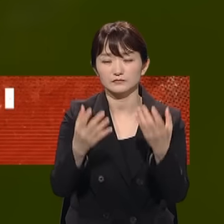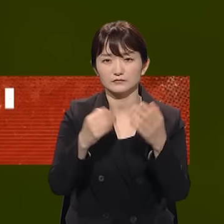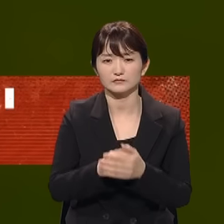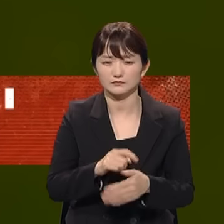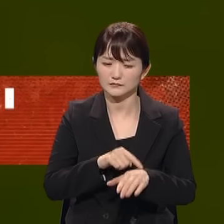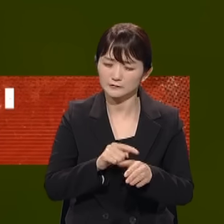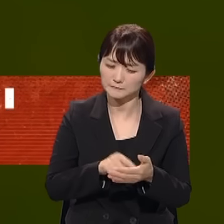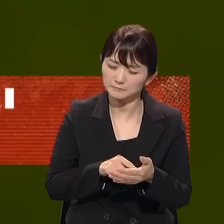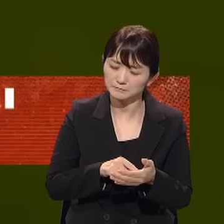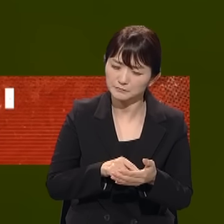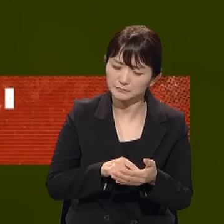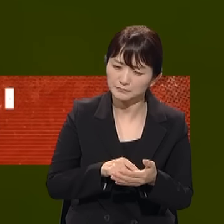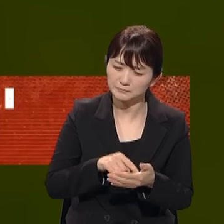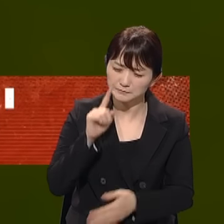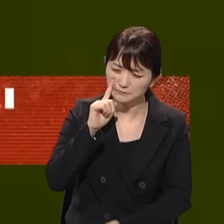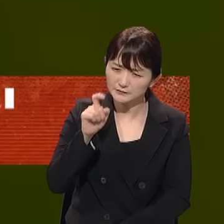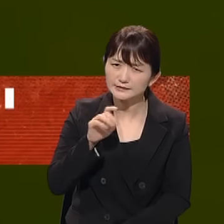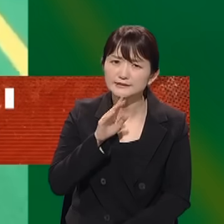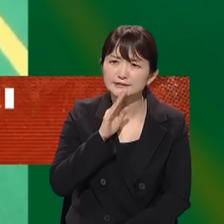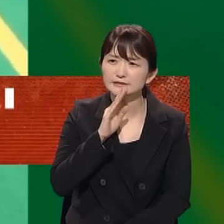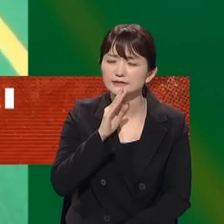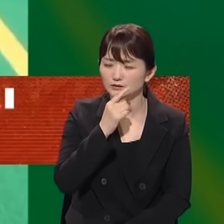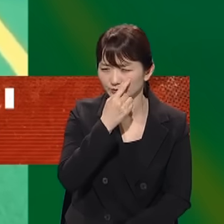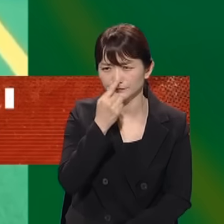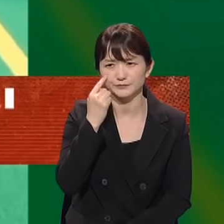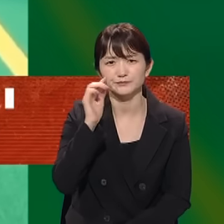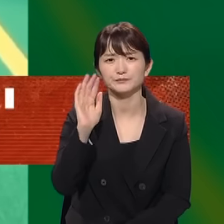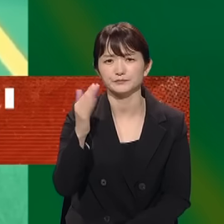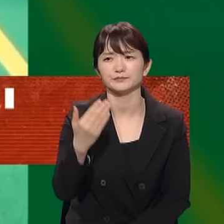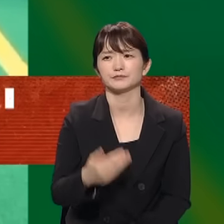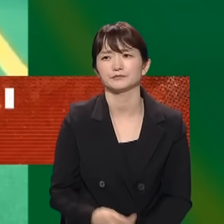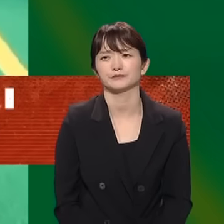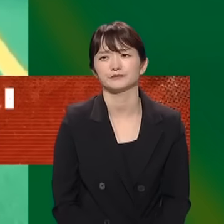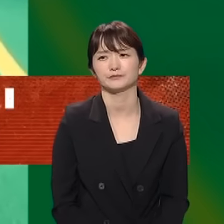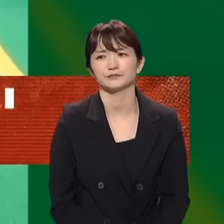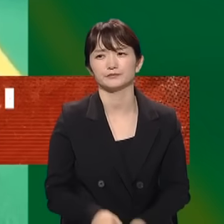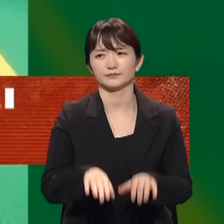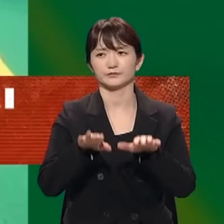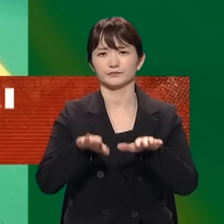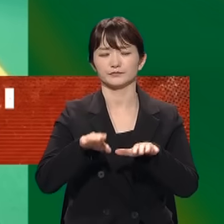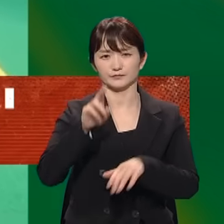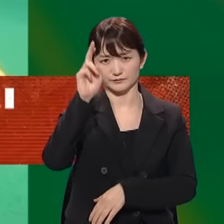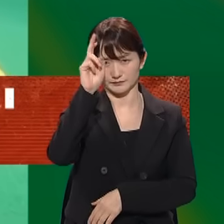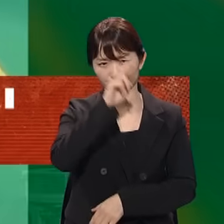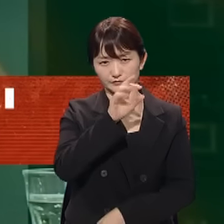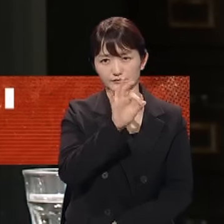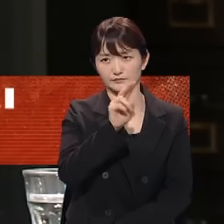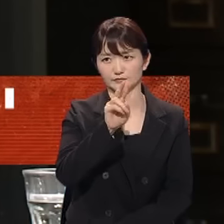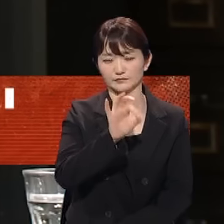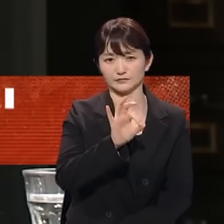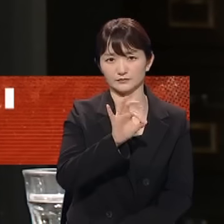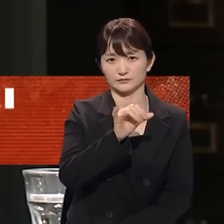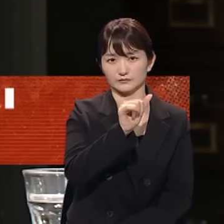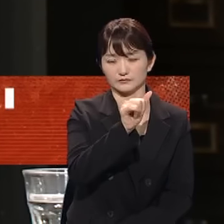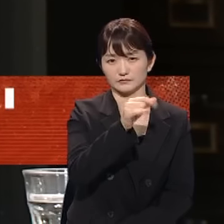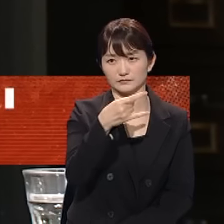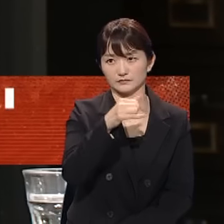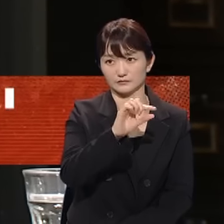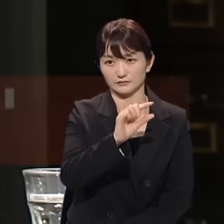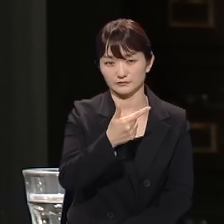이 물증으로 확인이 되고 말았습니다. 예. 뭐 아시겠지만 오늘 아침에 양희영 선수가 올 시즌 첫